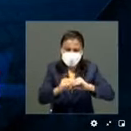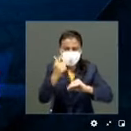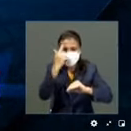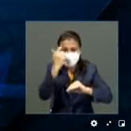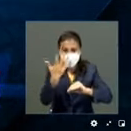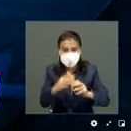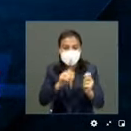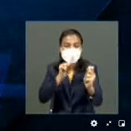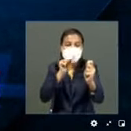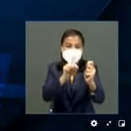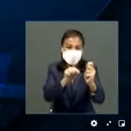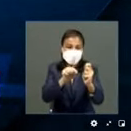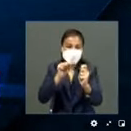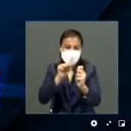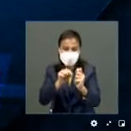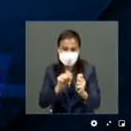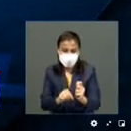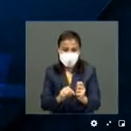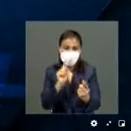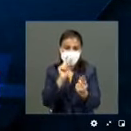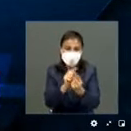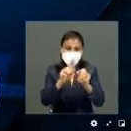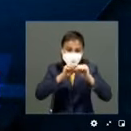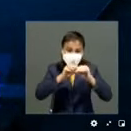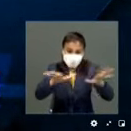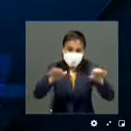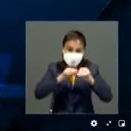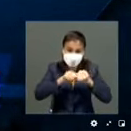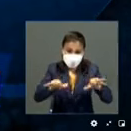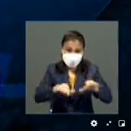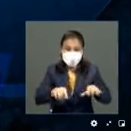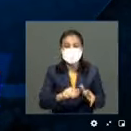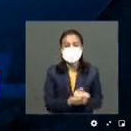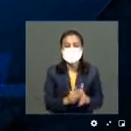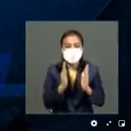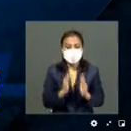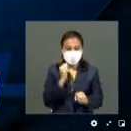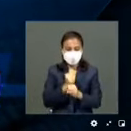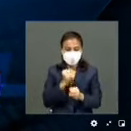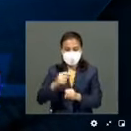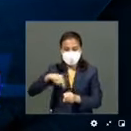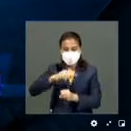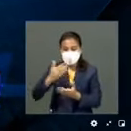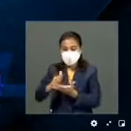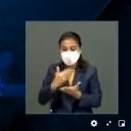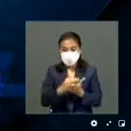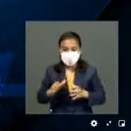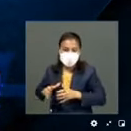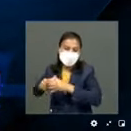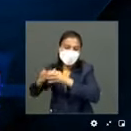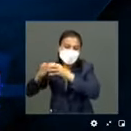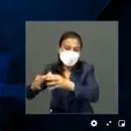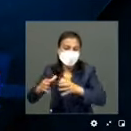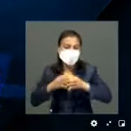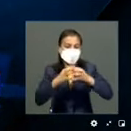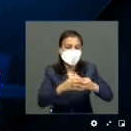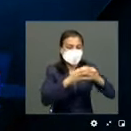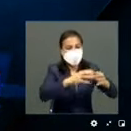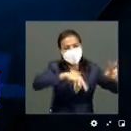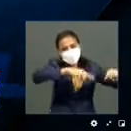ขตที่มีการพบผู้ติดเชื้อเพิ่มขึ้นนะคะก็จะระดมแยกเจ้าหน้าที่ไปลงพื้นที่ให้ตรวจให้เร็วที่สุด